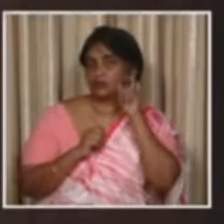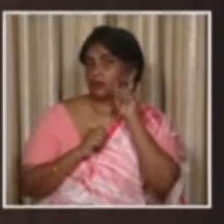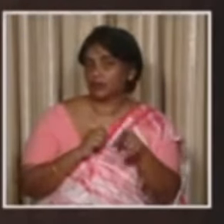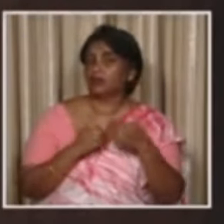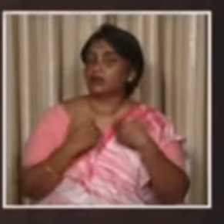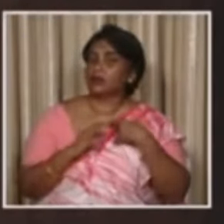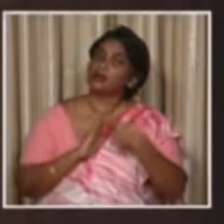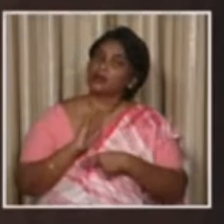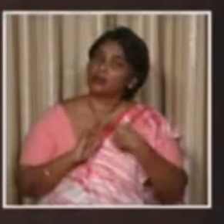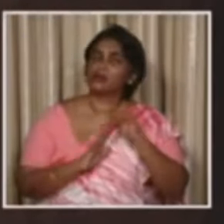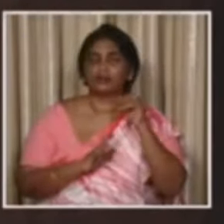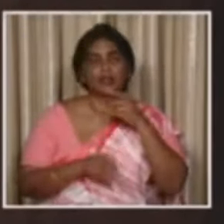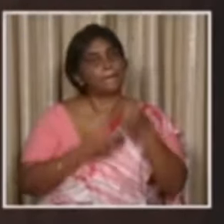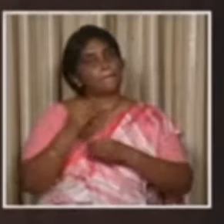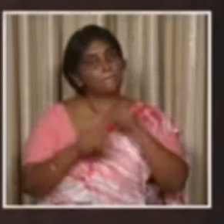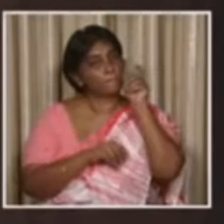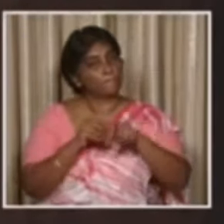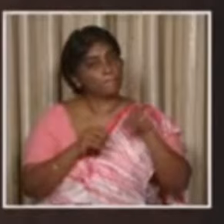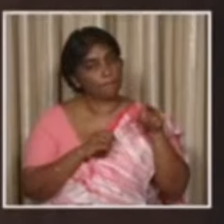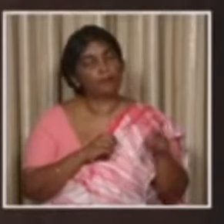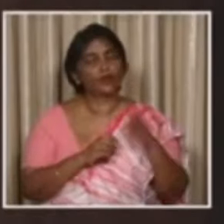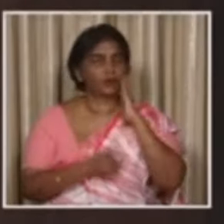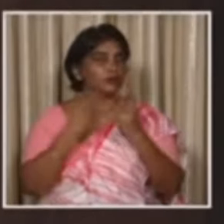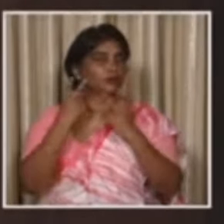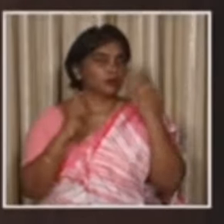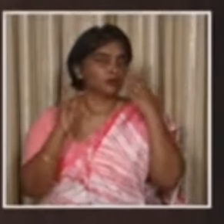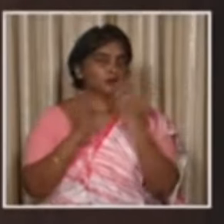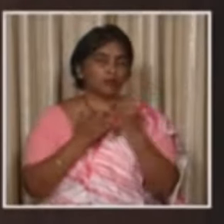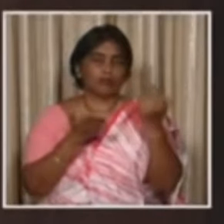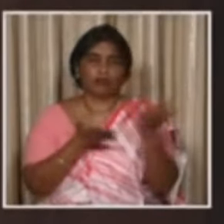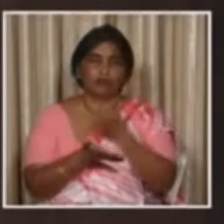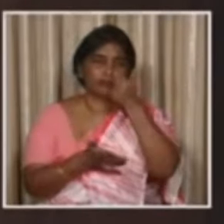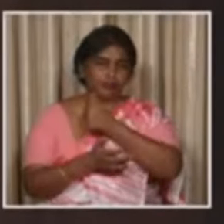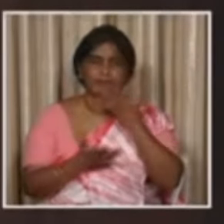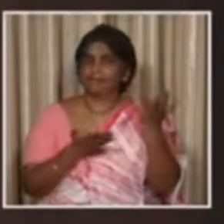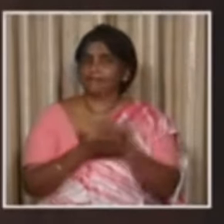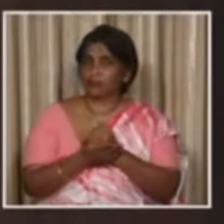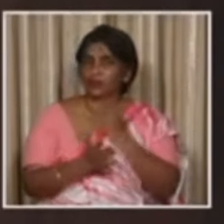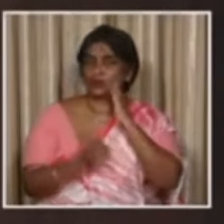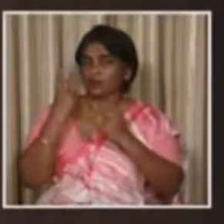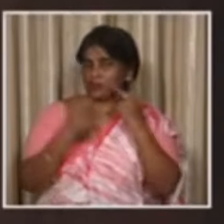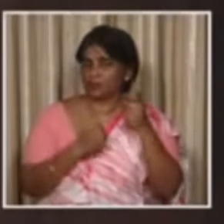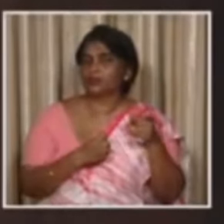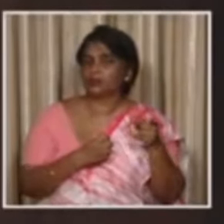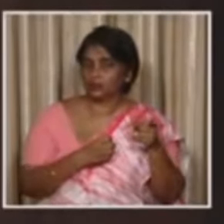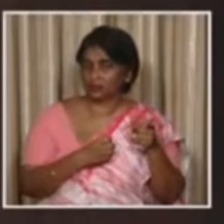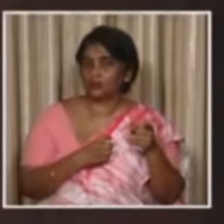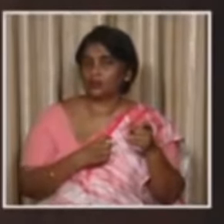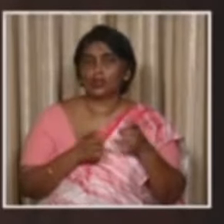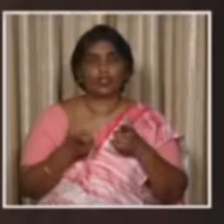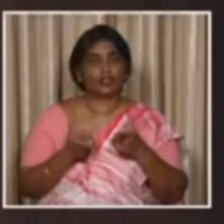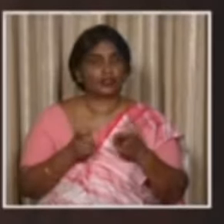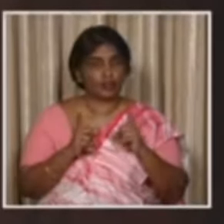අපේ රටේ ඉන්න සමහර ව්‍යාපාරිකයෝ සංචාරකයන්ගෙන් ගහන් කන හැටි. අර සංචාරක